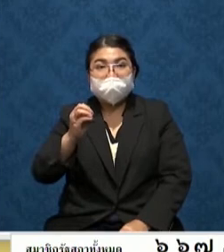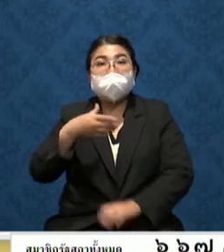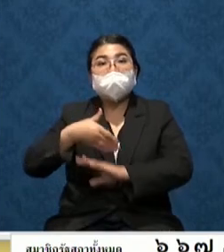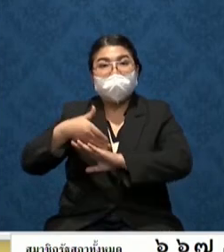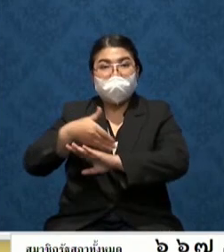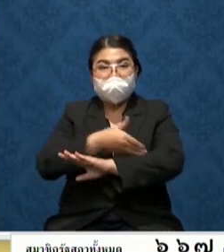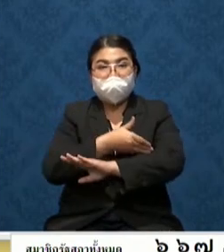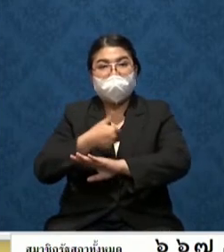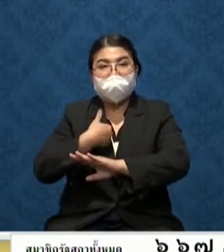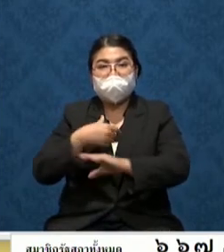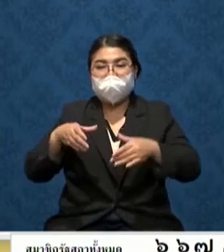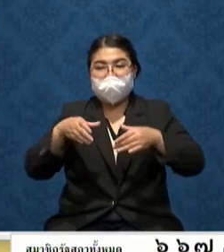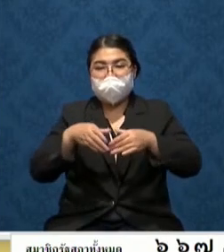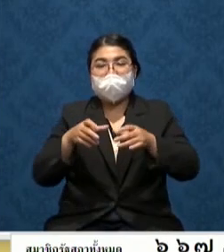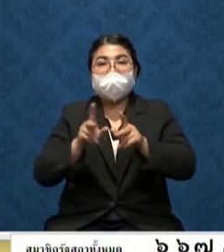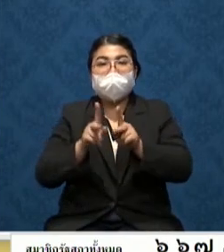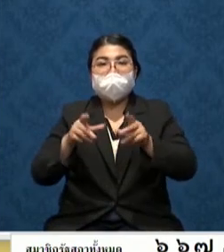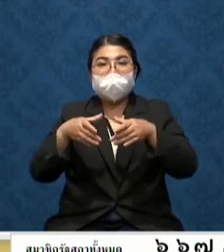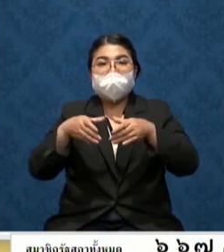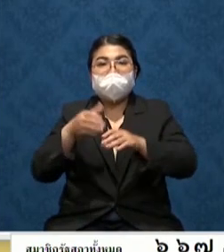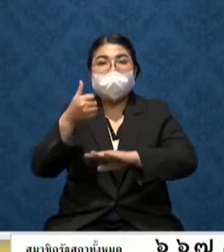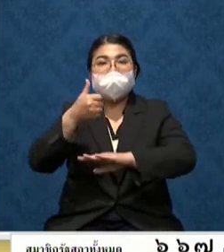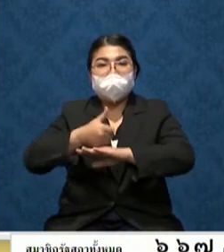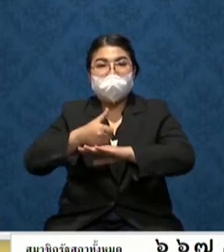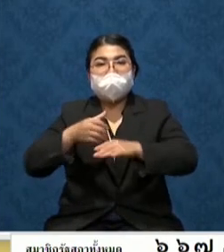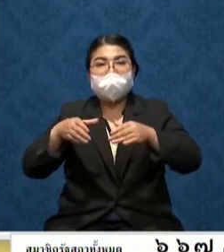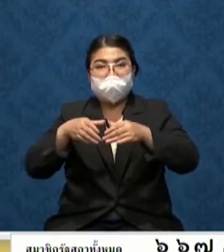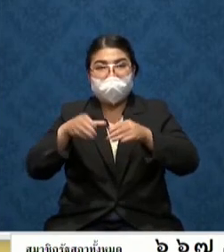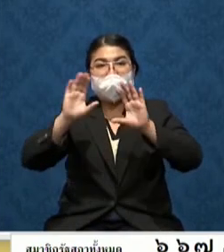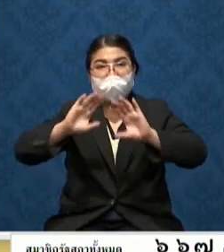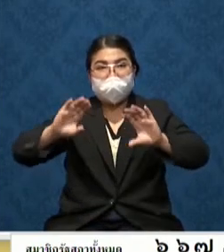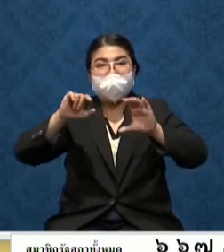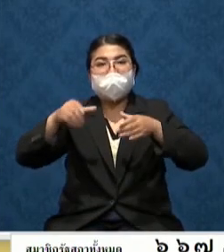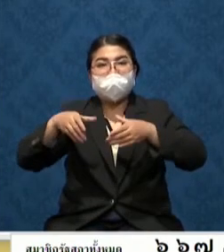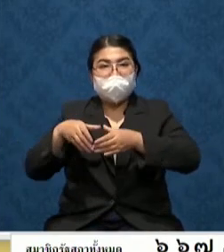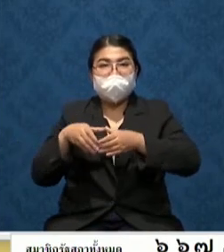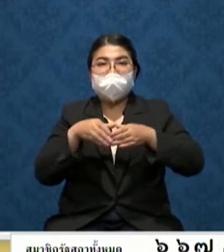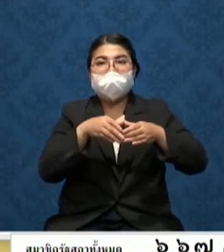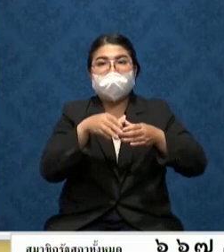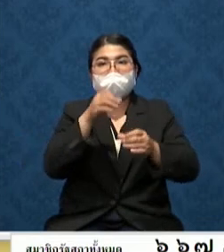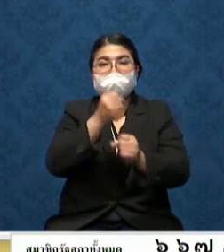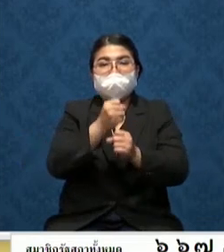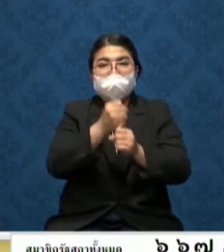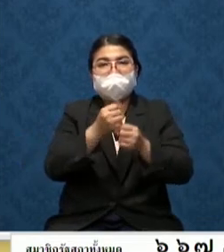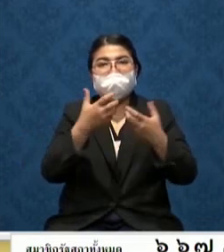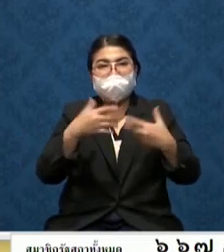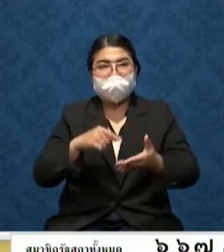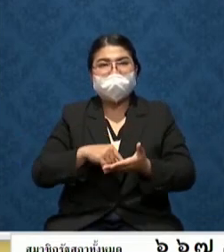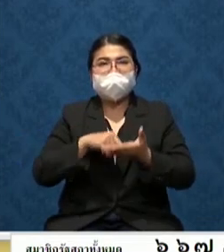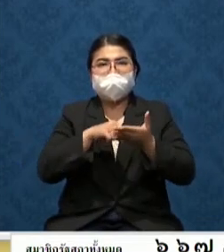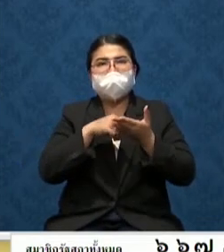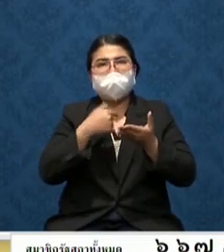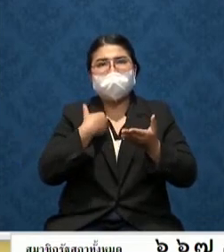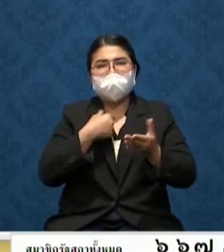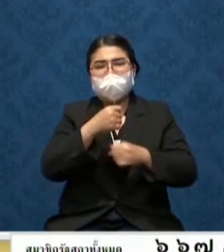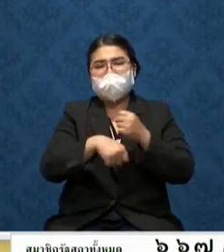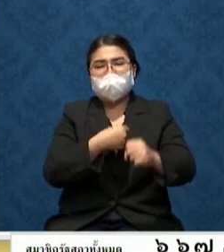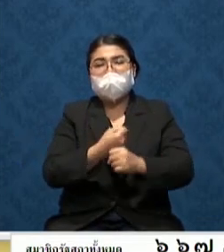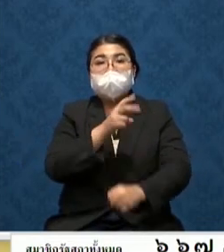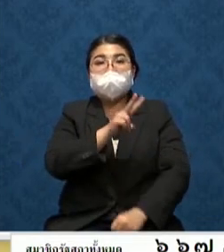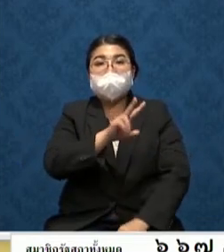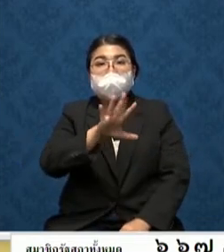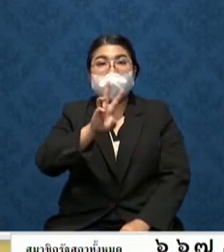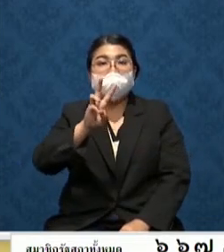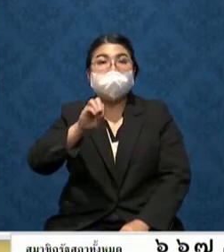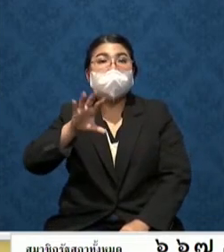รัฐบาล ขณะ รัฐมนตี ชุด เนี้ย จะ มา ทำ้าที่แต่ เสนอ เขา มาน สภา เมอ ปี 2565